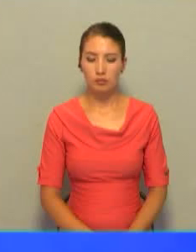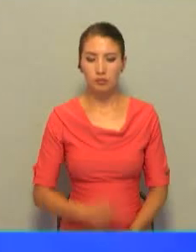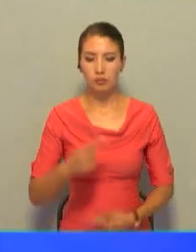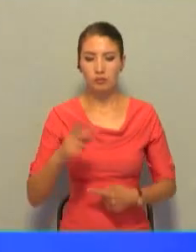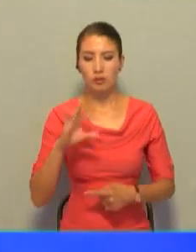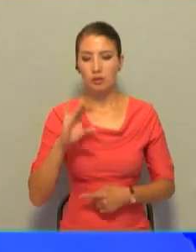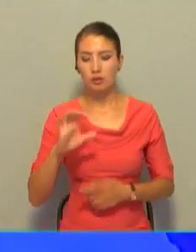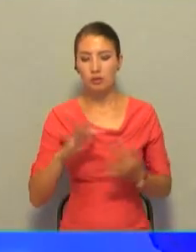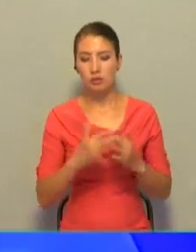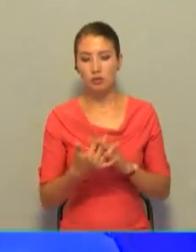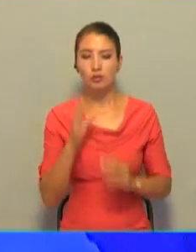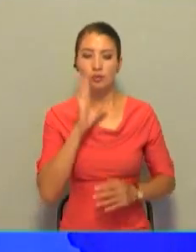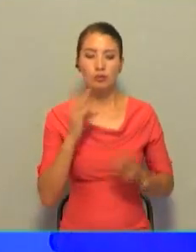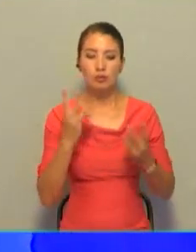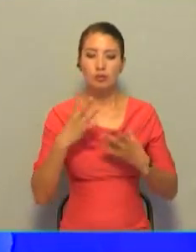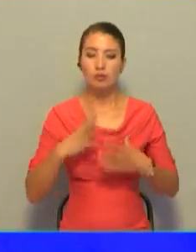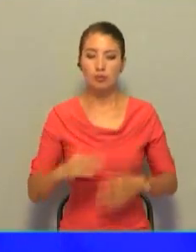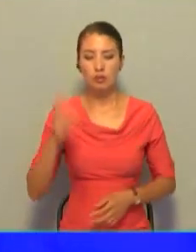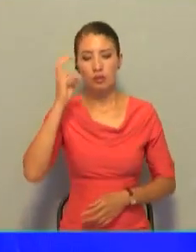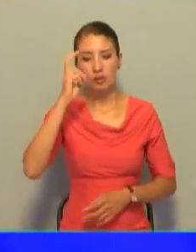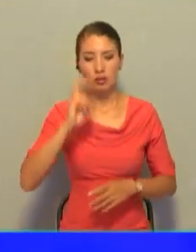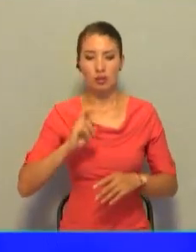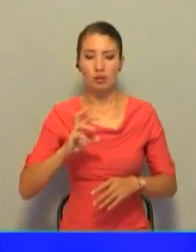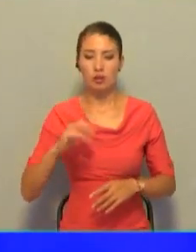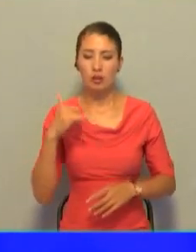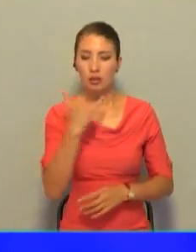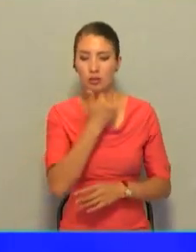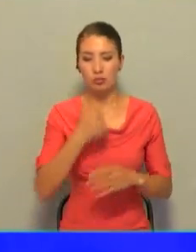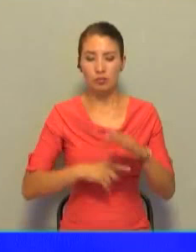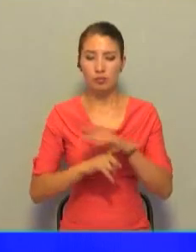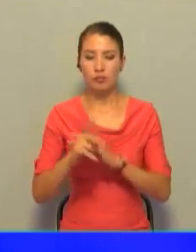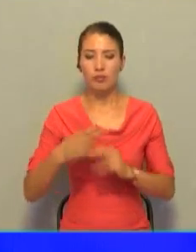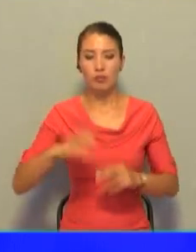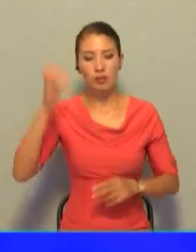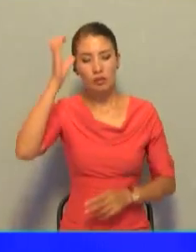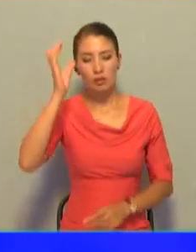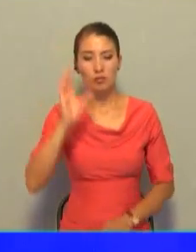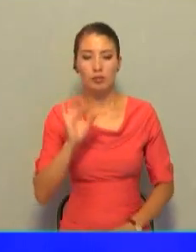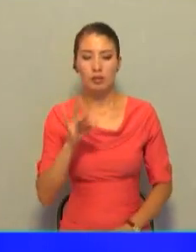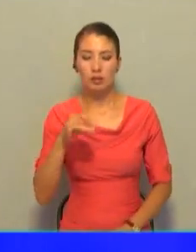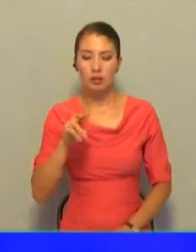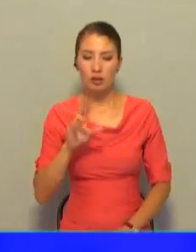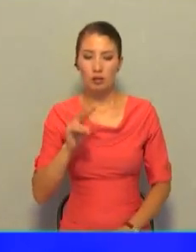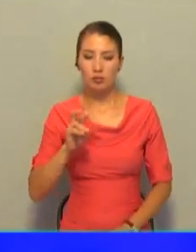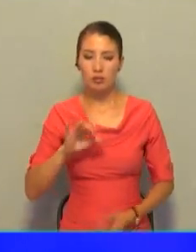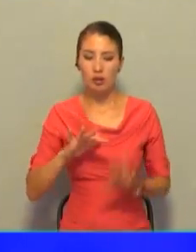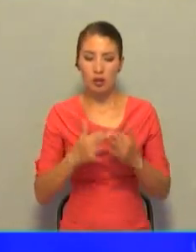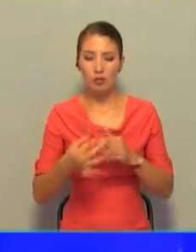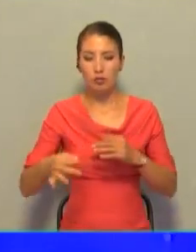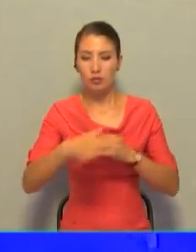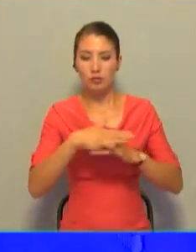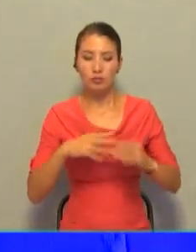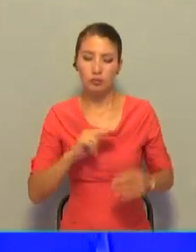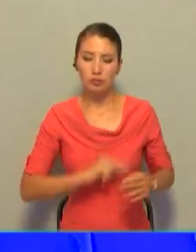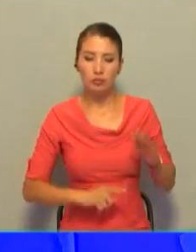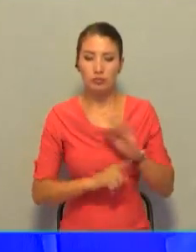Келес ауданында суды қажет етпейтін қара қарбыз пісіп жетілді. Бұл тәжірибені ғалым Бердияр Қалымбетов бірлесі ауылдық округінде жүзеге